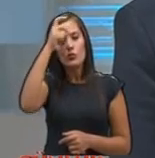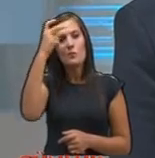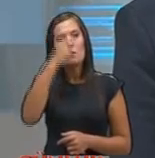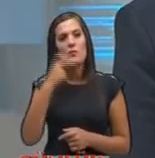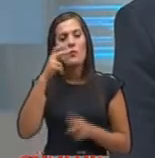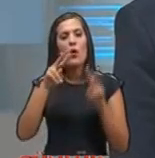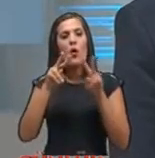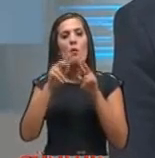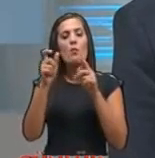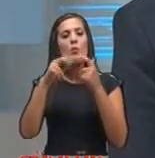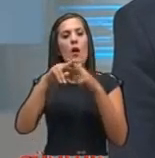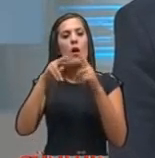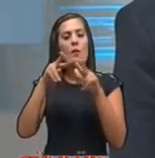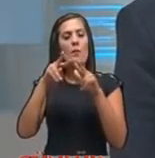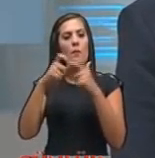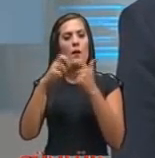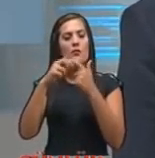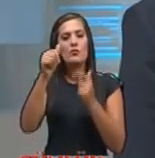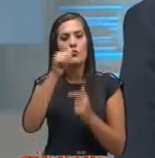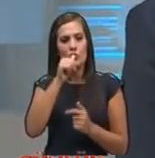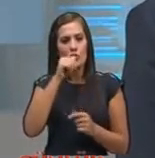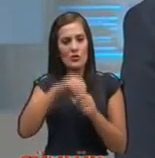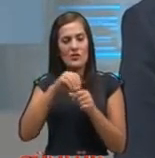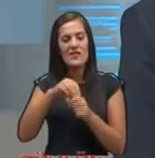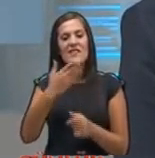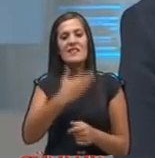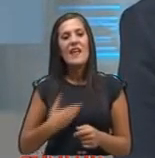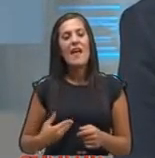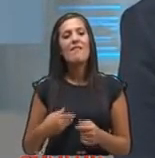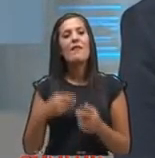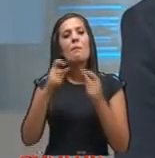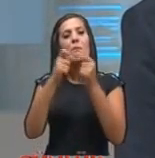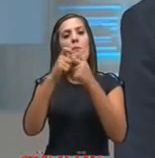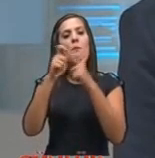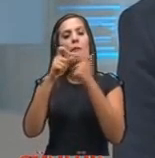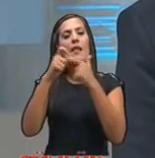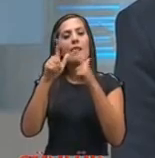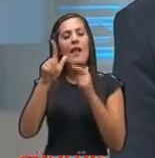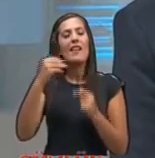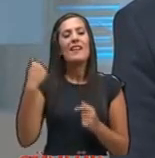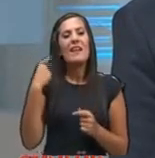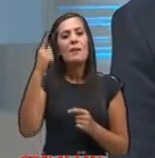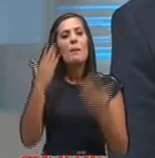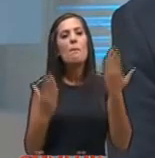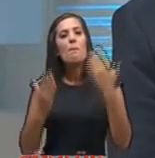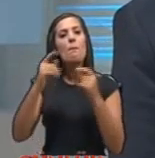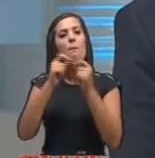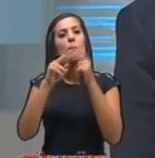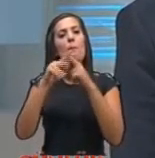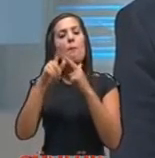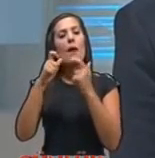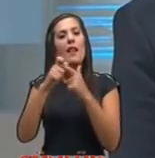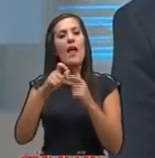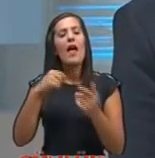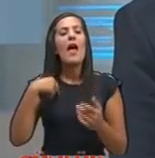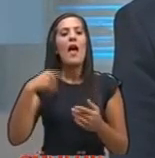bestecisi Muammer Su'nun Sevginin Bedeli adlı yeni bir bale eserini Ankara Devlet Operası